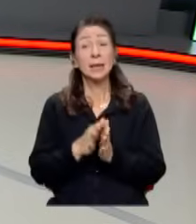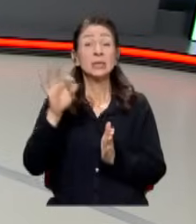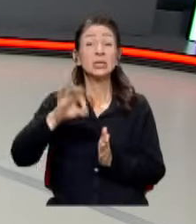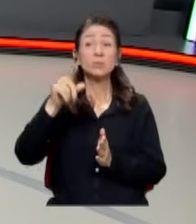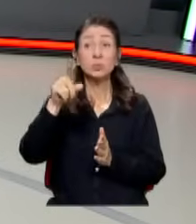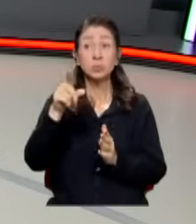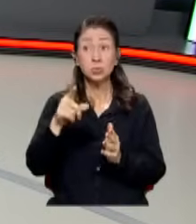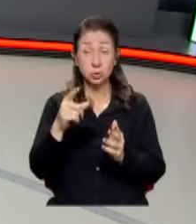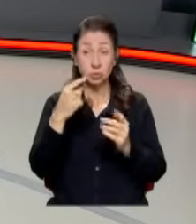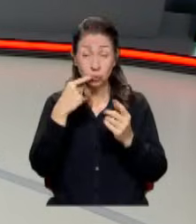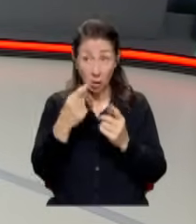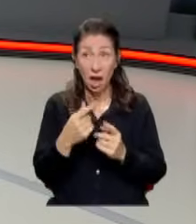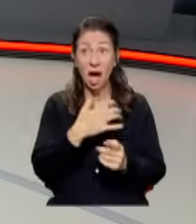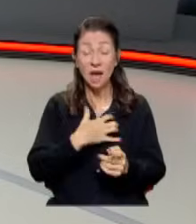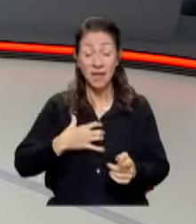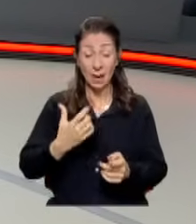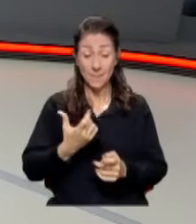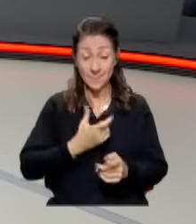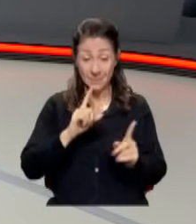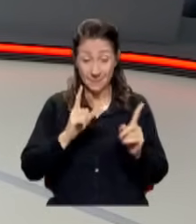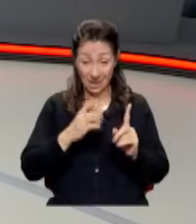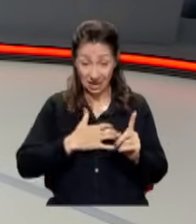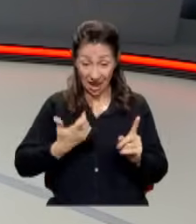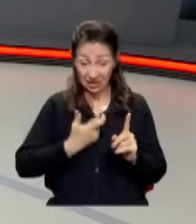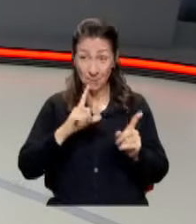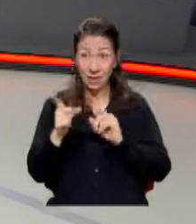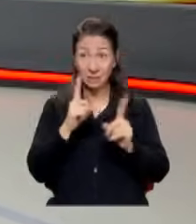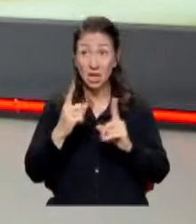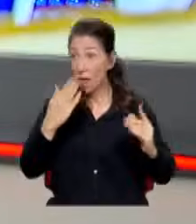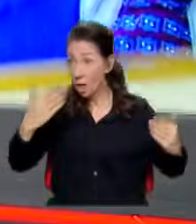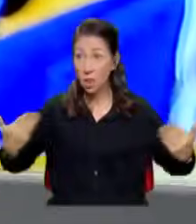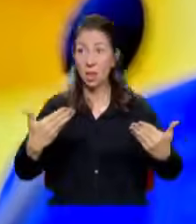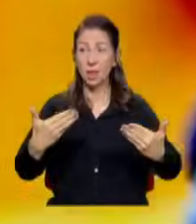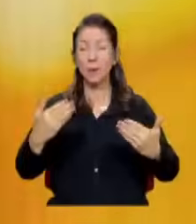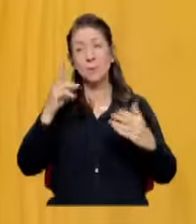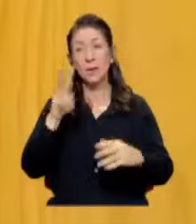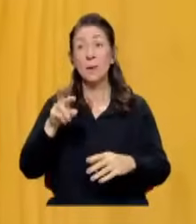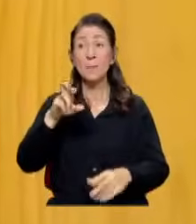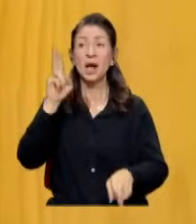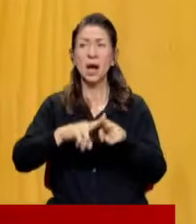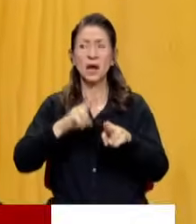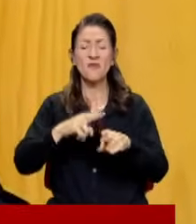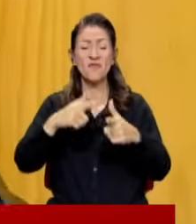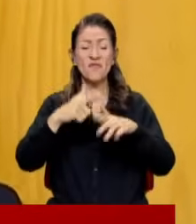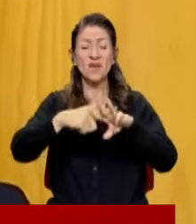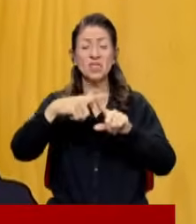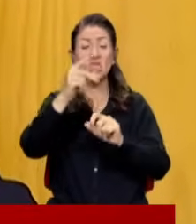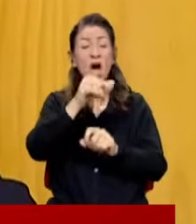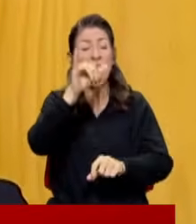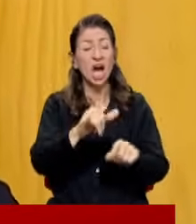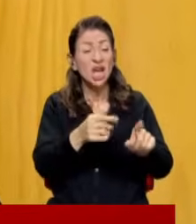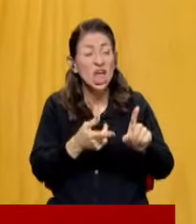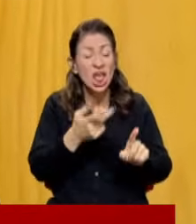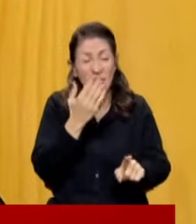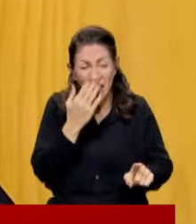Şimdi buradan yola çıkarak anayasa restleşmesine de bir göz atalım. PKK'lı ve FETÖ'cülere hak